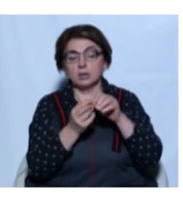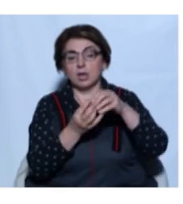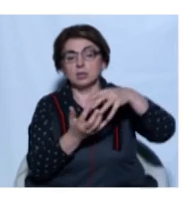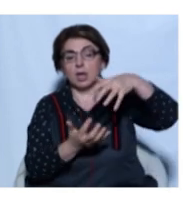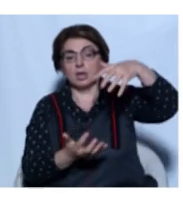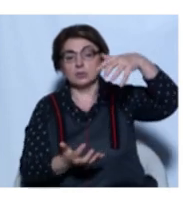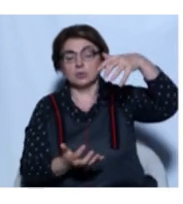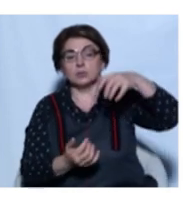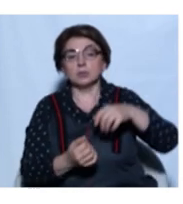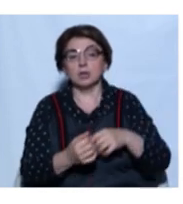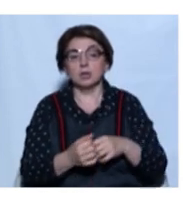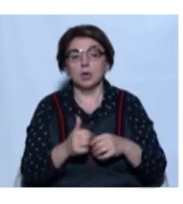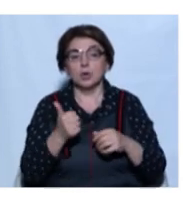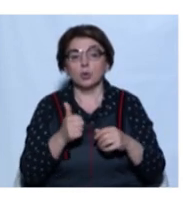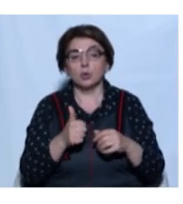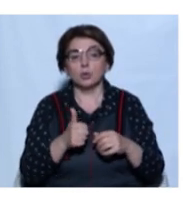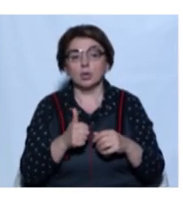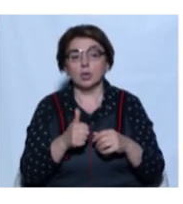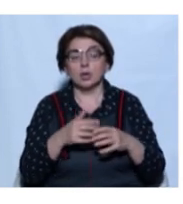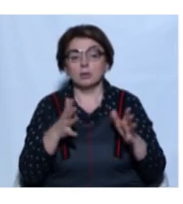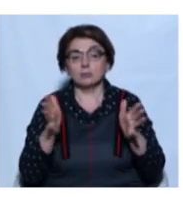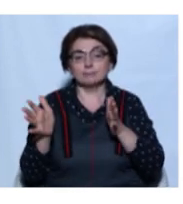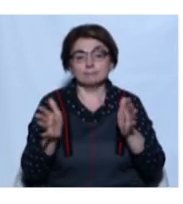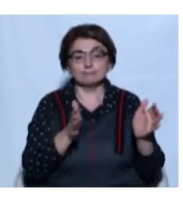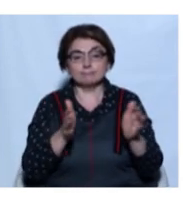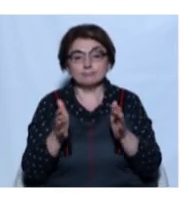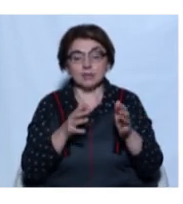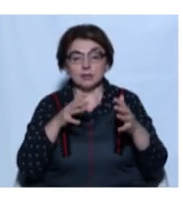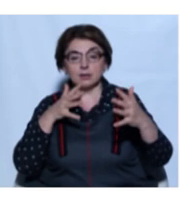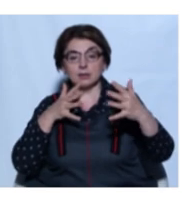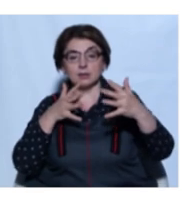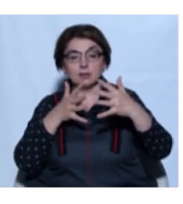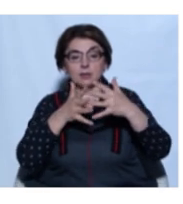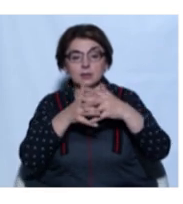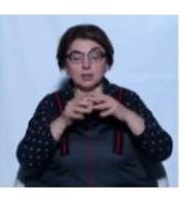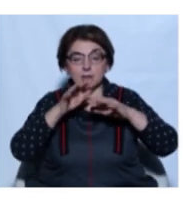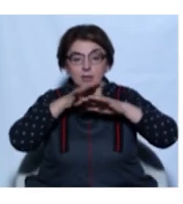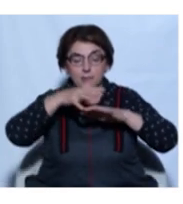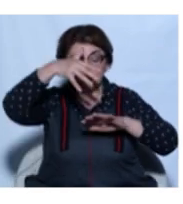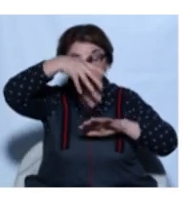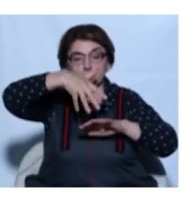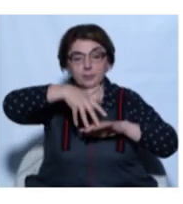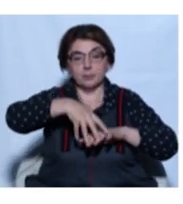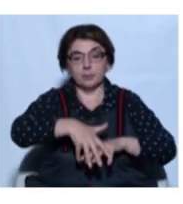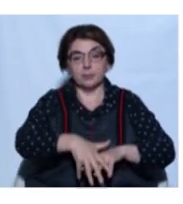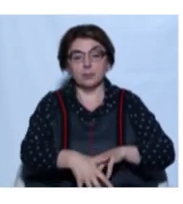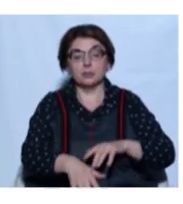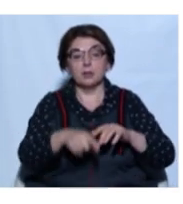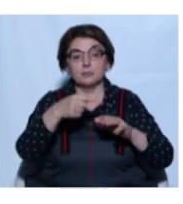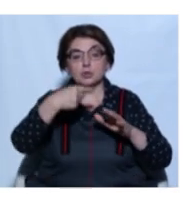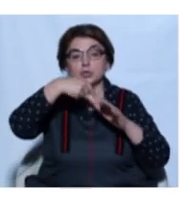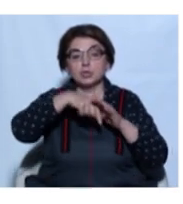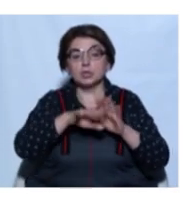და იყენებს როგორც საცერს, როგორც საწურს და მის შიგნით